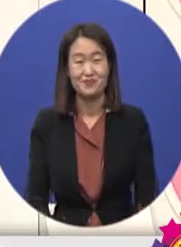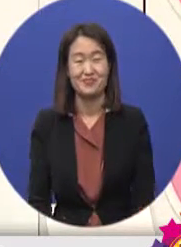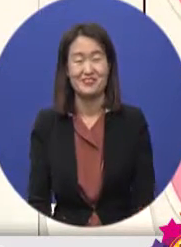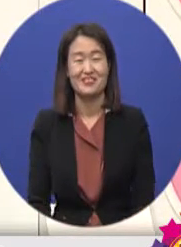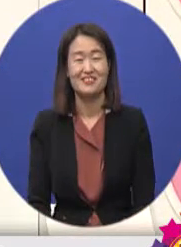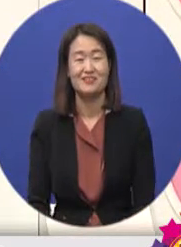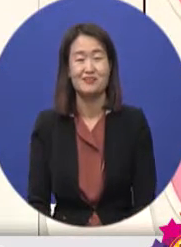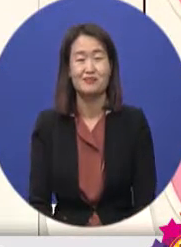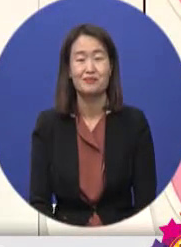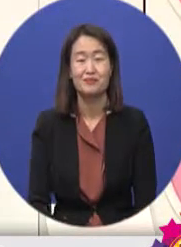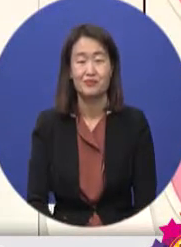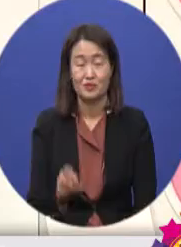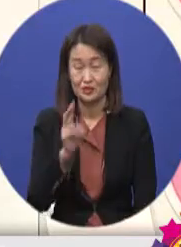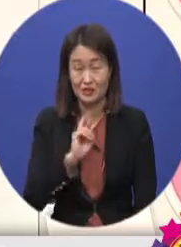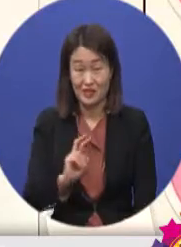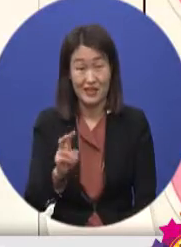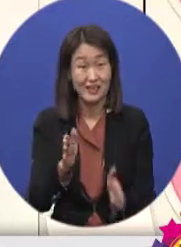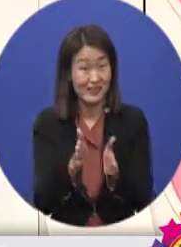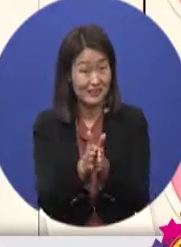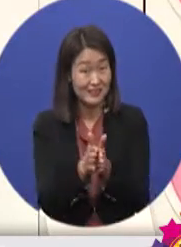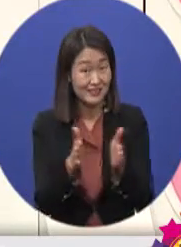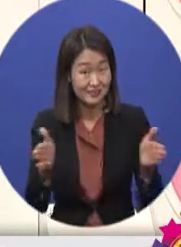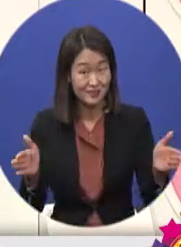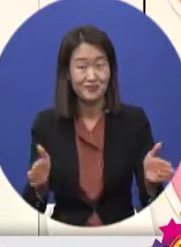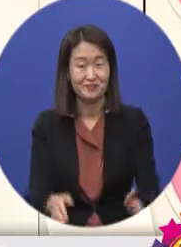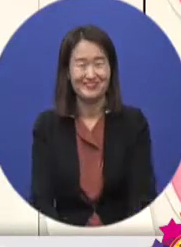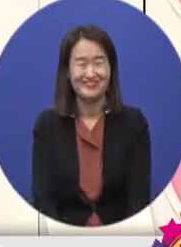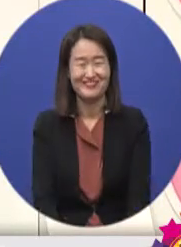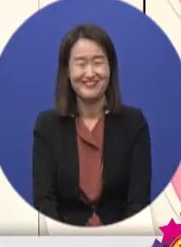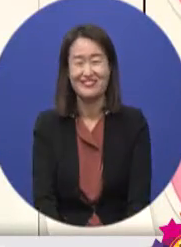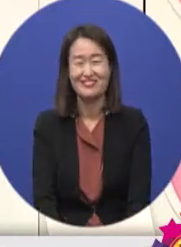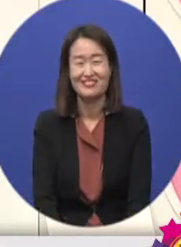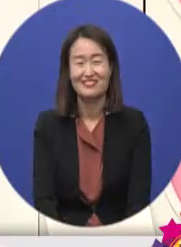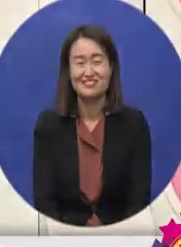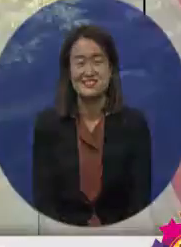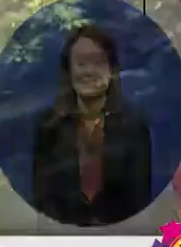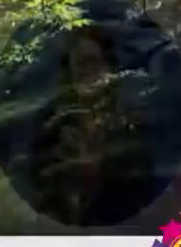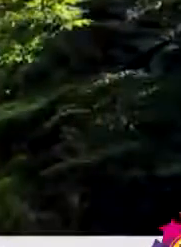자, 음악 드릴게요. 조한선 씨가 부릅니다. 사랑을 위하여.